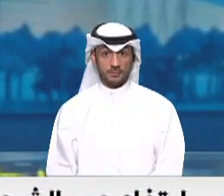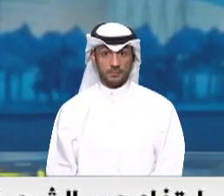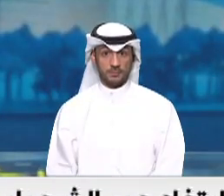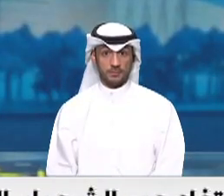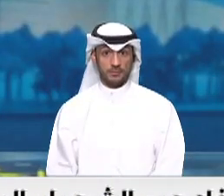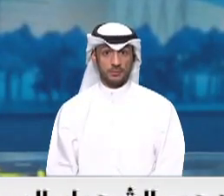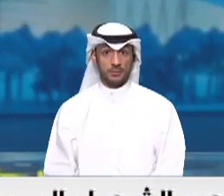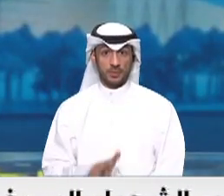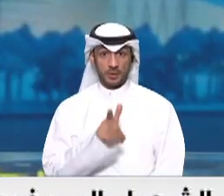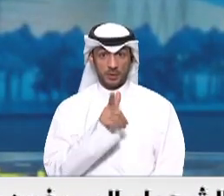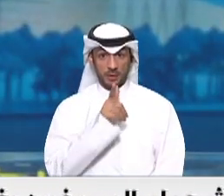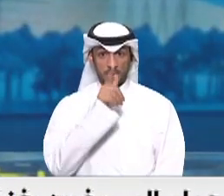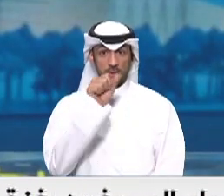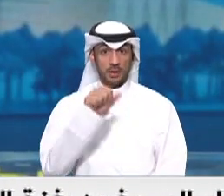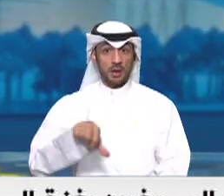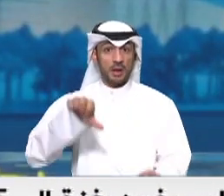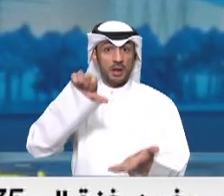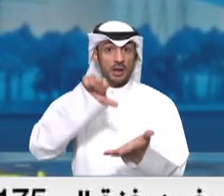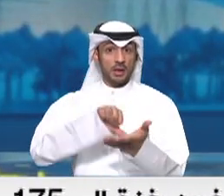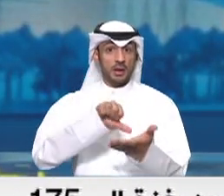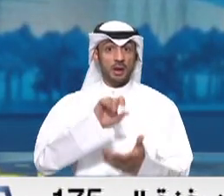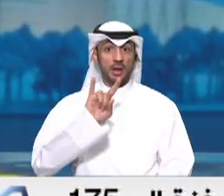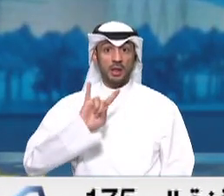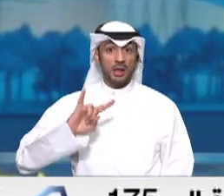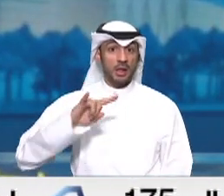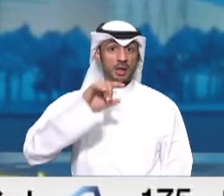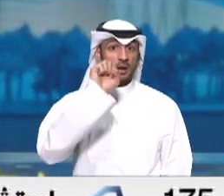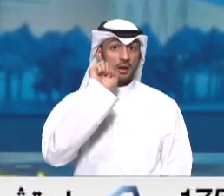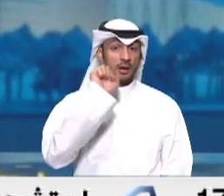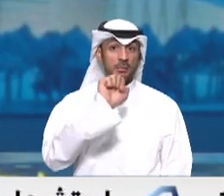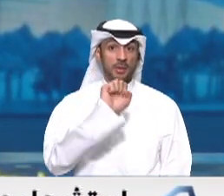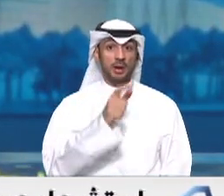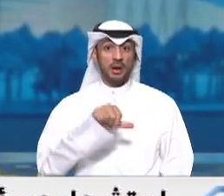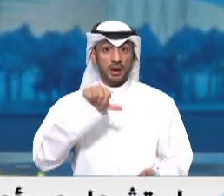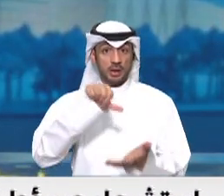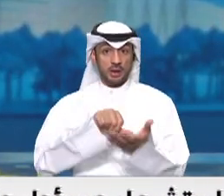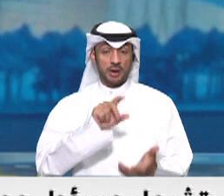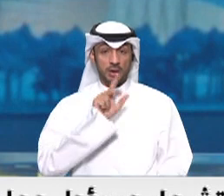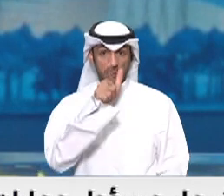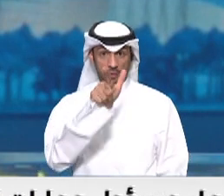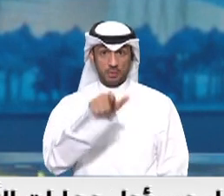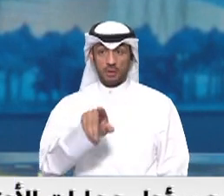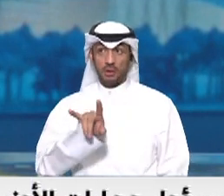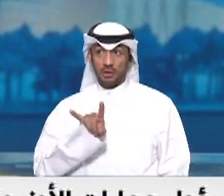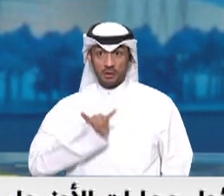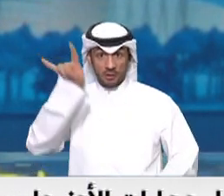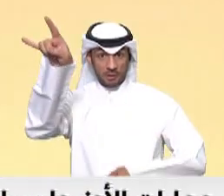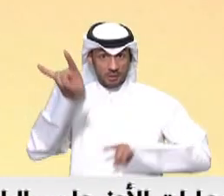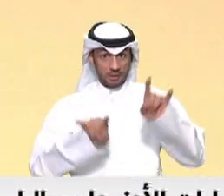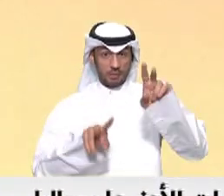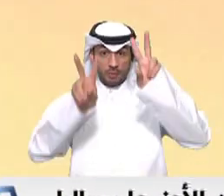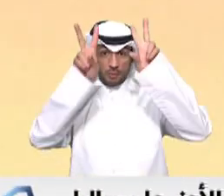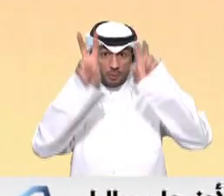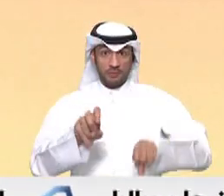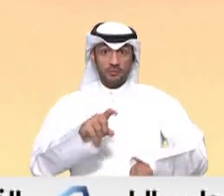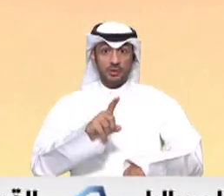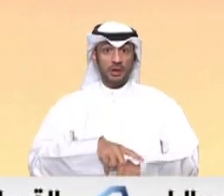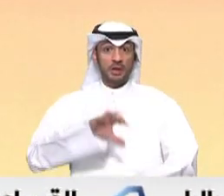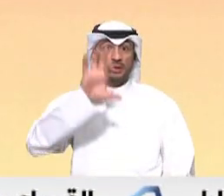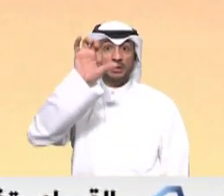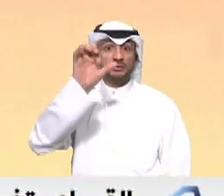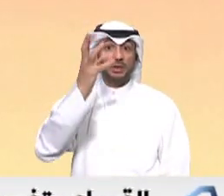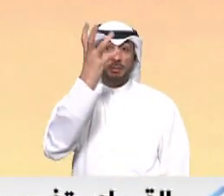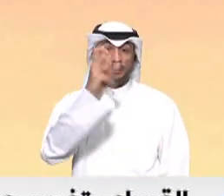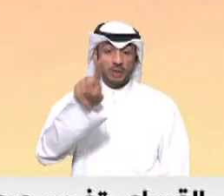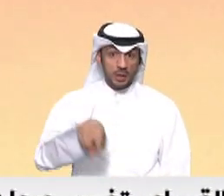قالت وكاله مهر الايرانيه ان هيئه الطيران المدني الغت الرحلات في المطارات الايرانيه بين التاسعه مساء الى السادسه من صباح